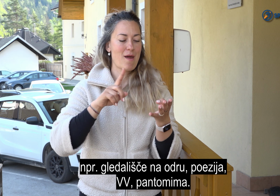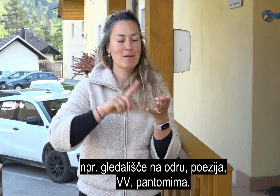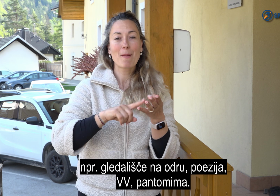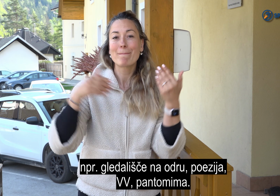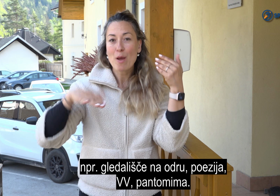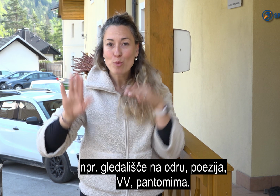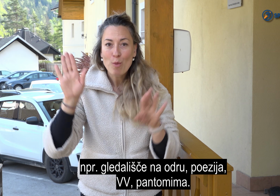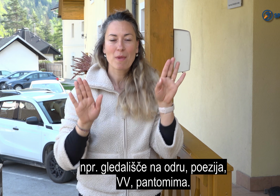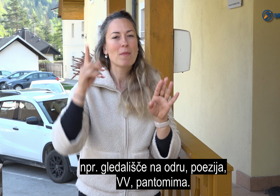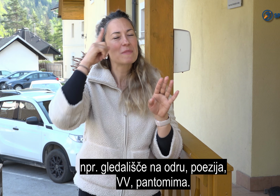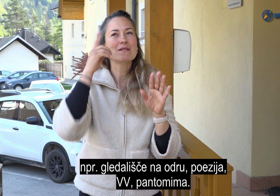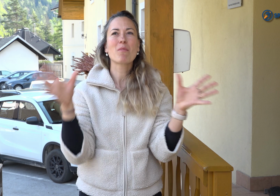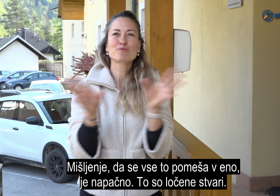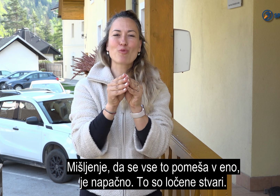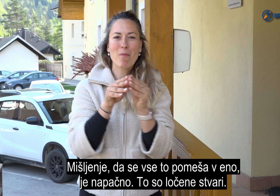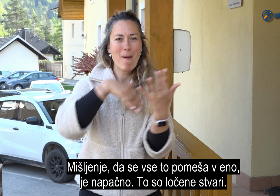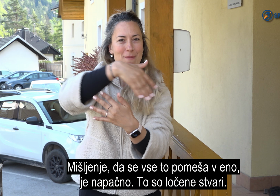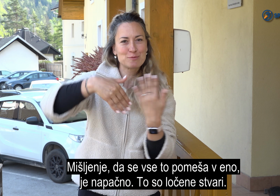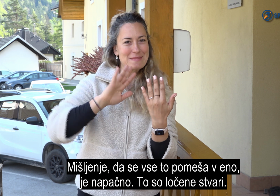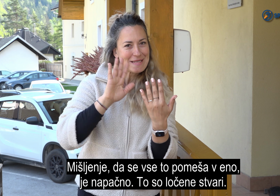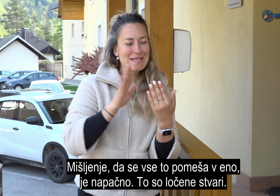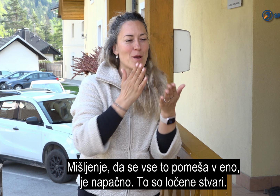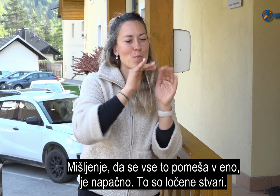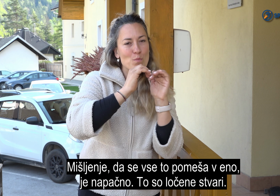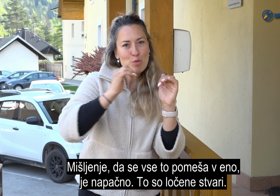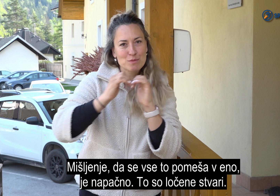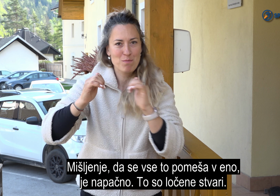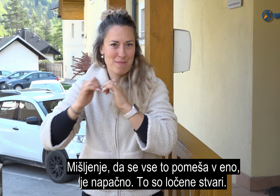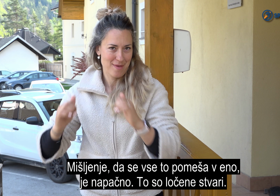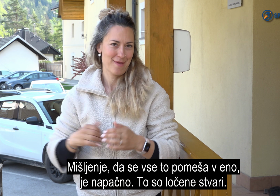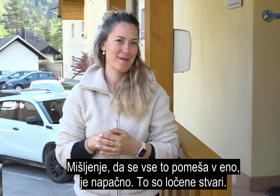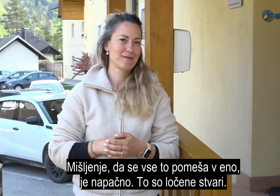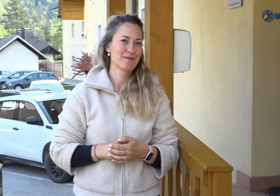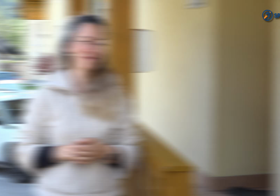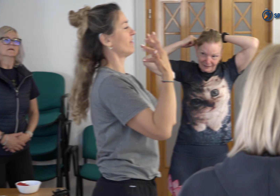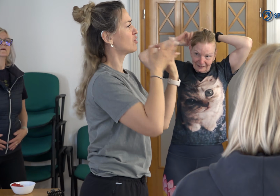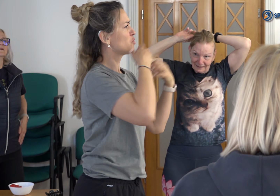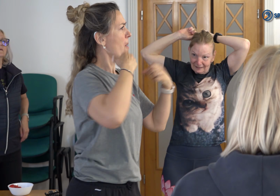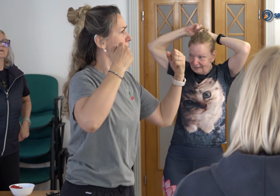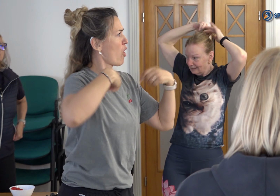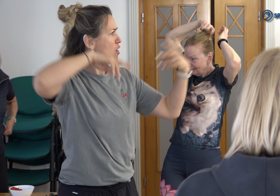Mišljenje, da se vse to pomeša v eno, je napačno. To so ločene stvari.